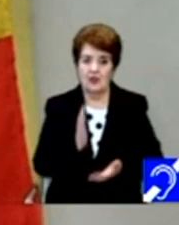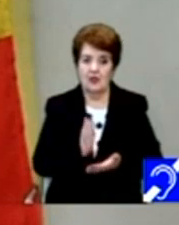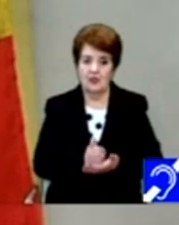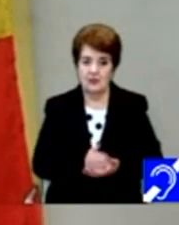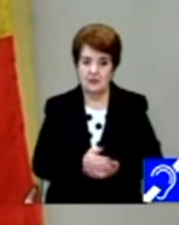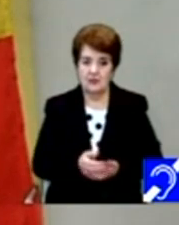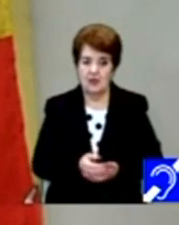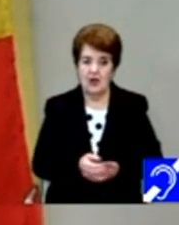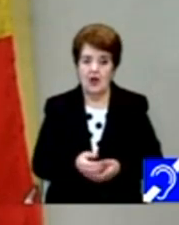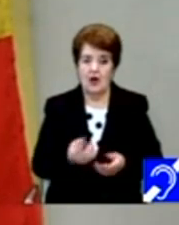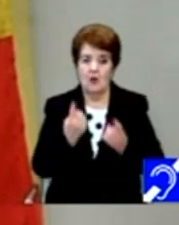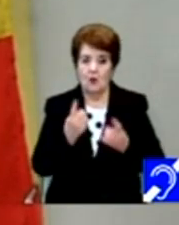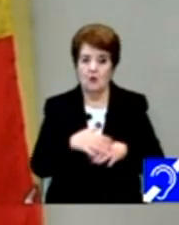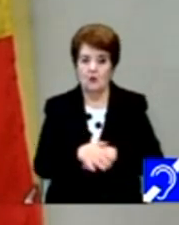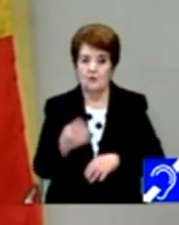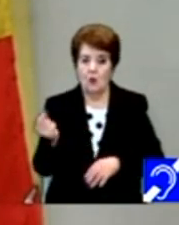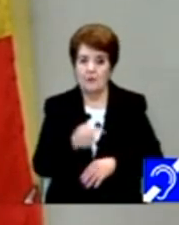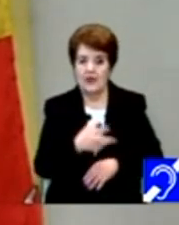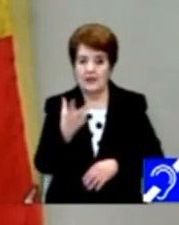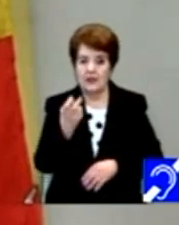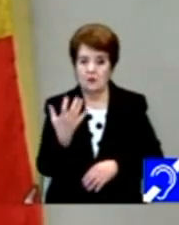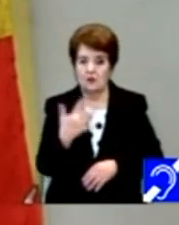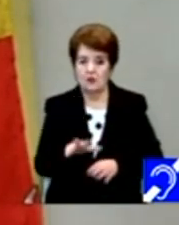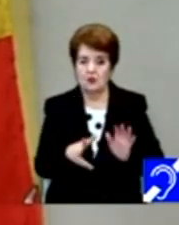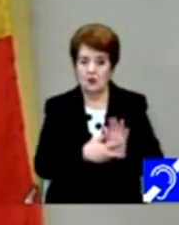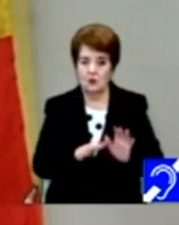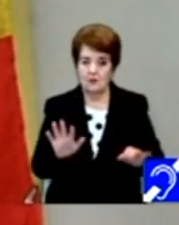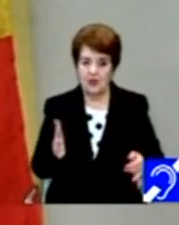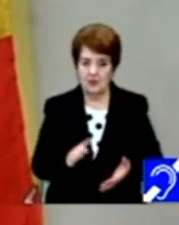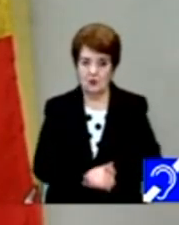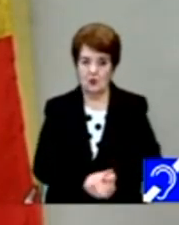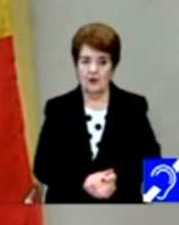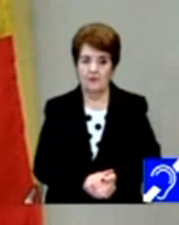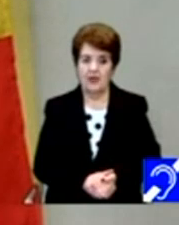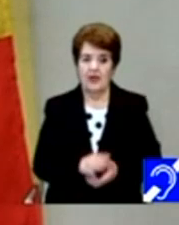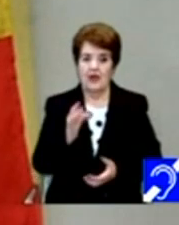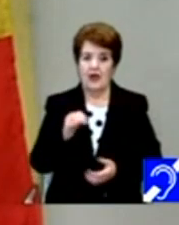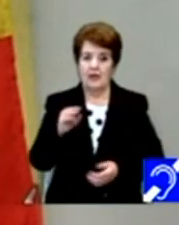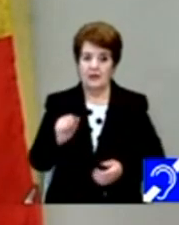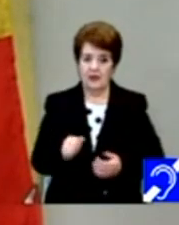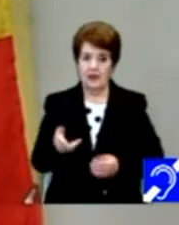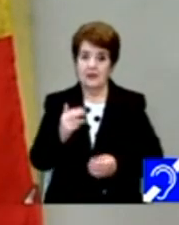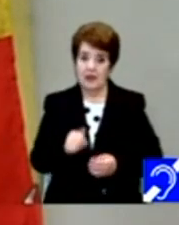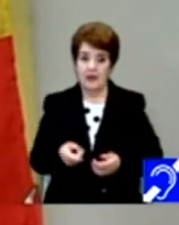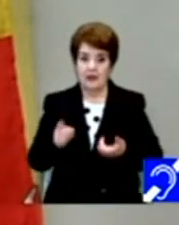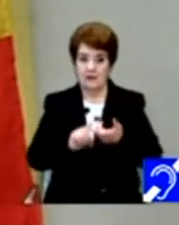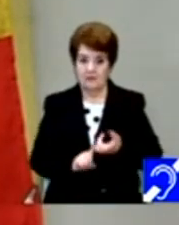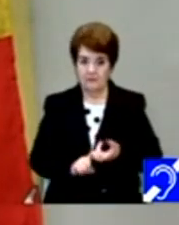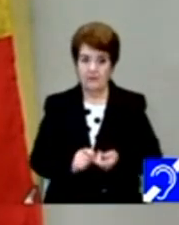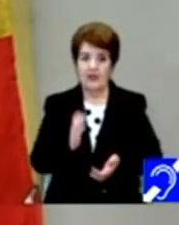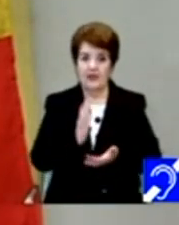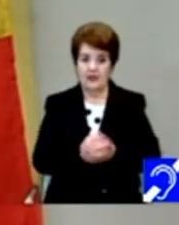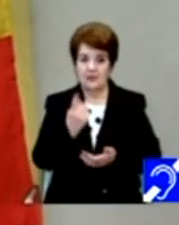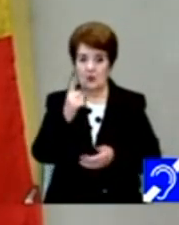o cifră foarte înaltă, 1358 cazuri. Și rata de contagiozitate